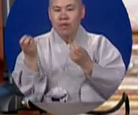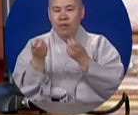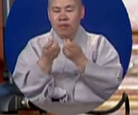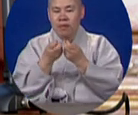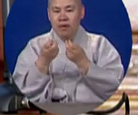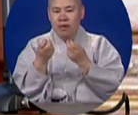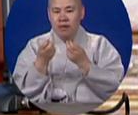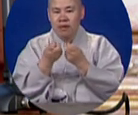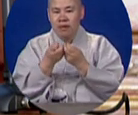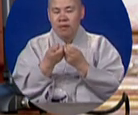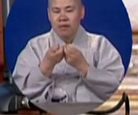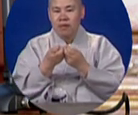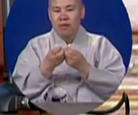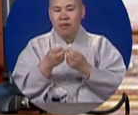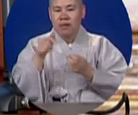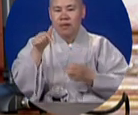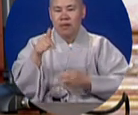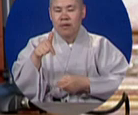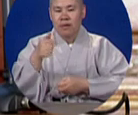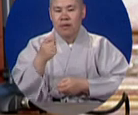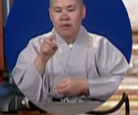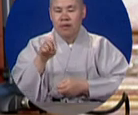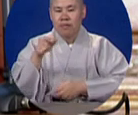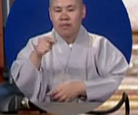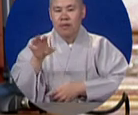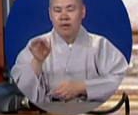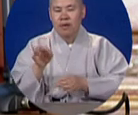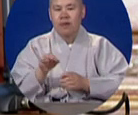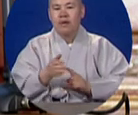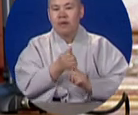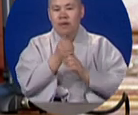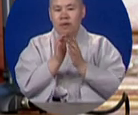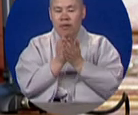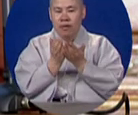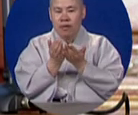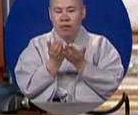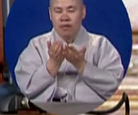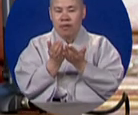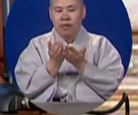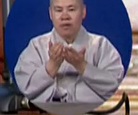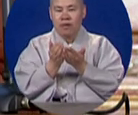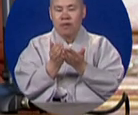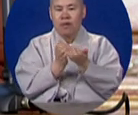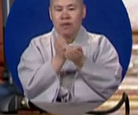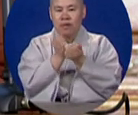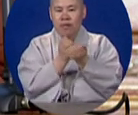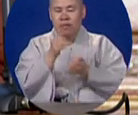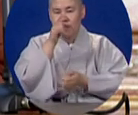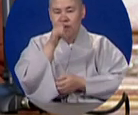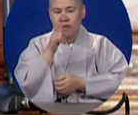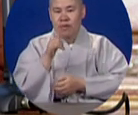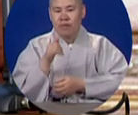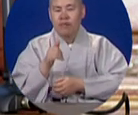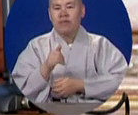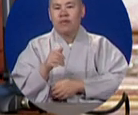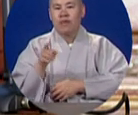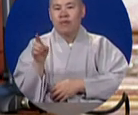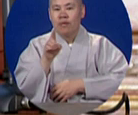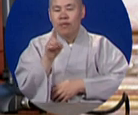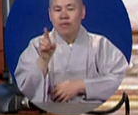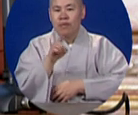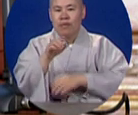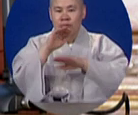금강경에서 설명하고 있습니다 금강경에 금강경에서 어떻게 설명하는가